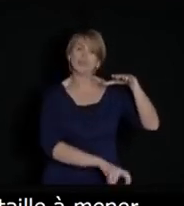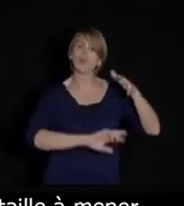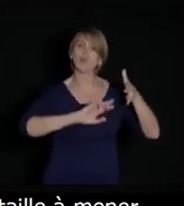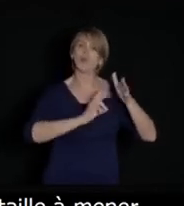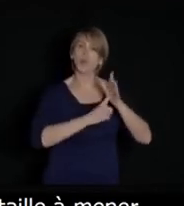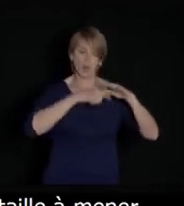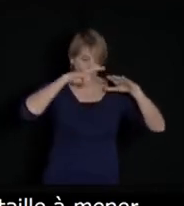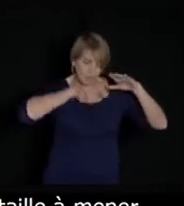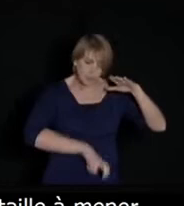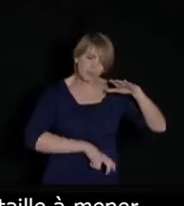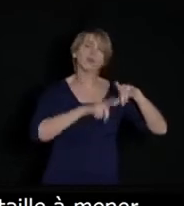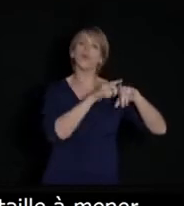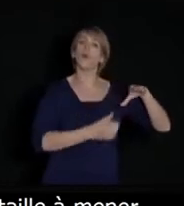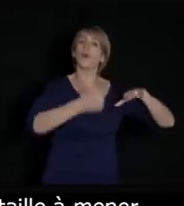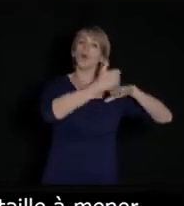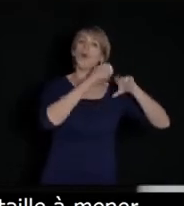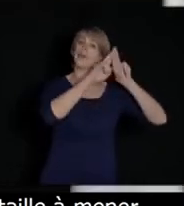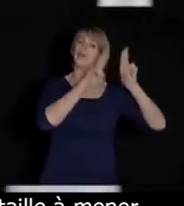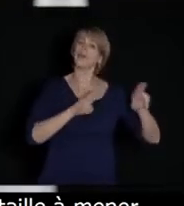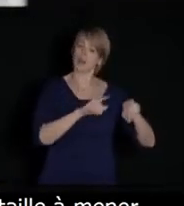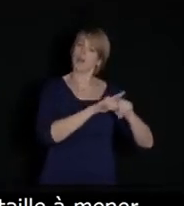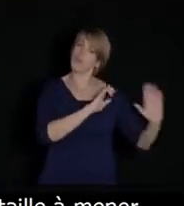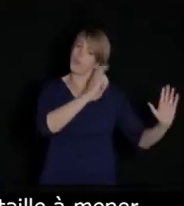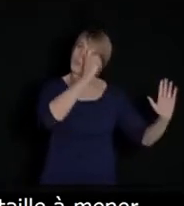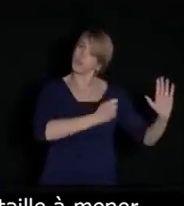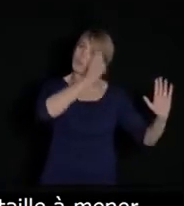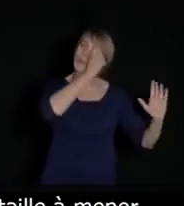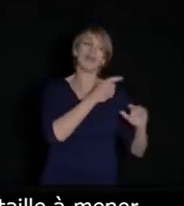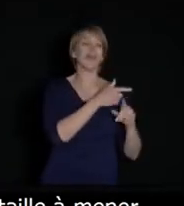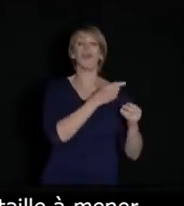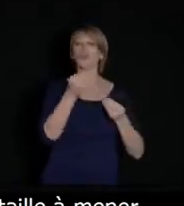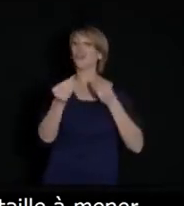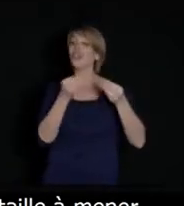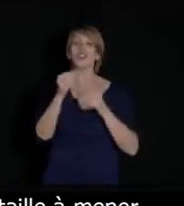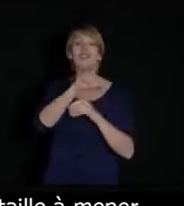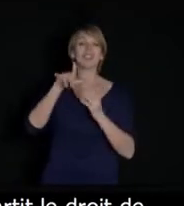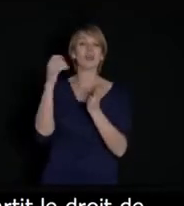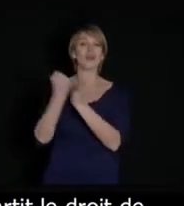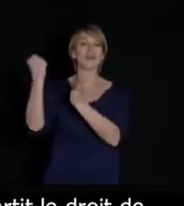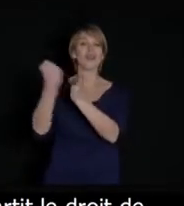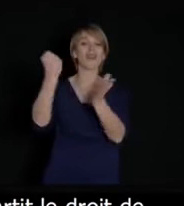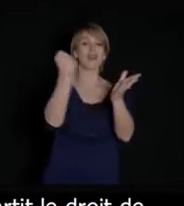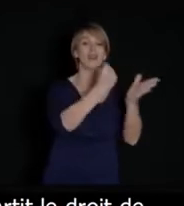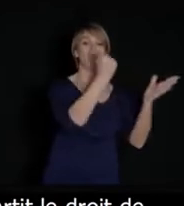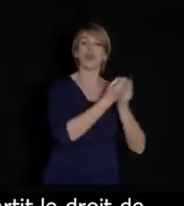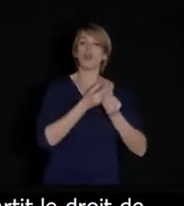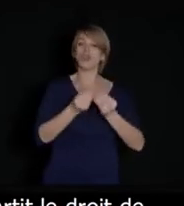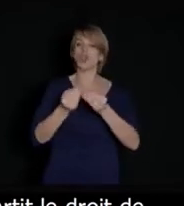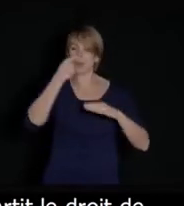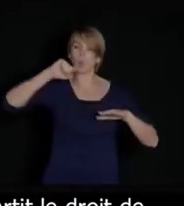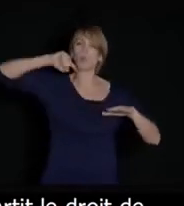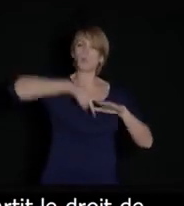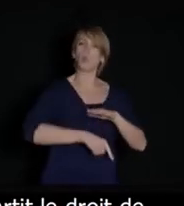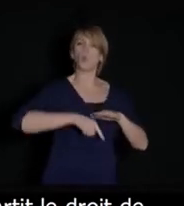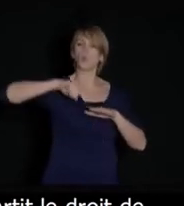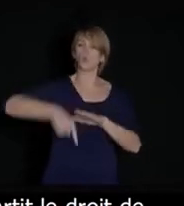mers. C'est une autorité internationale tout à fait respectable. 25 brevets ont déjà été accordés pour